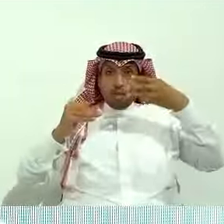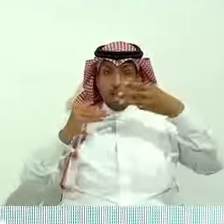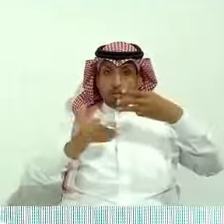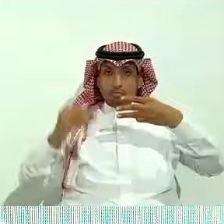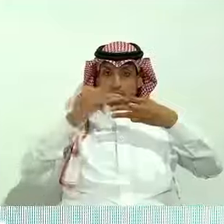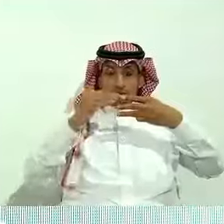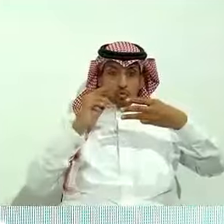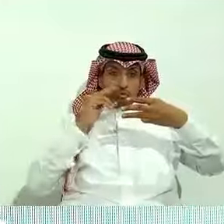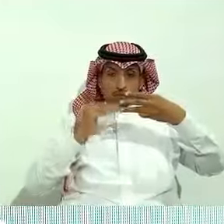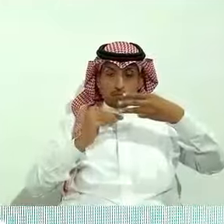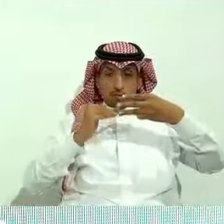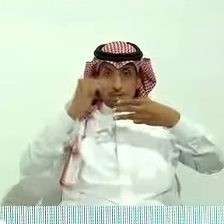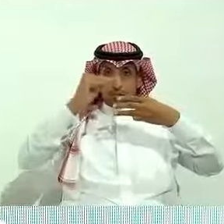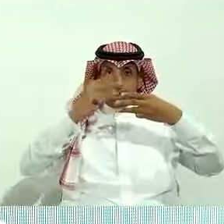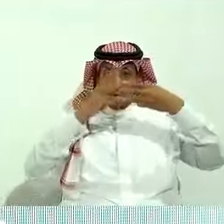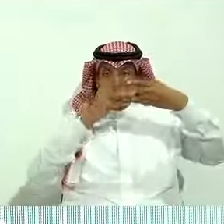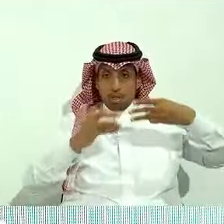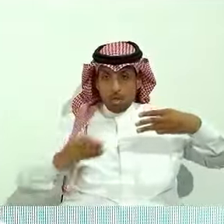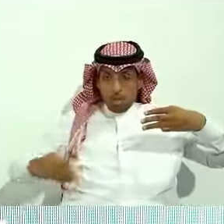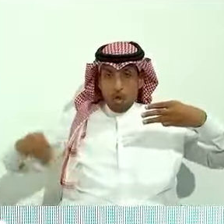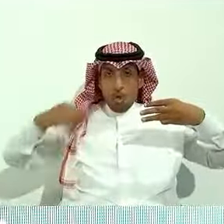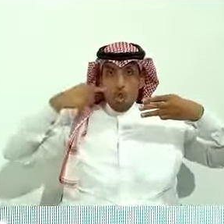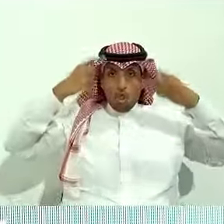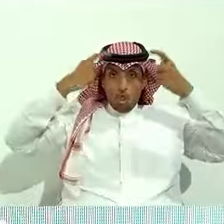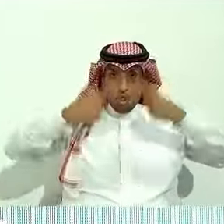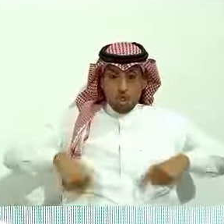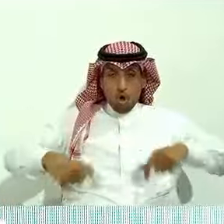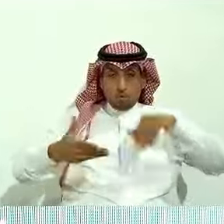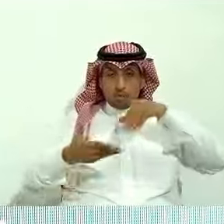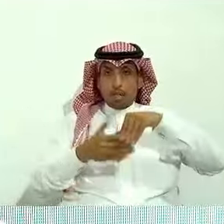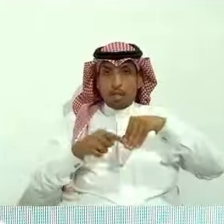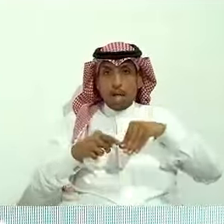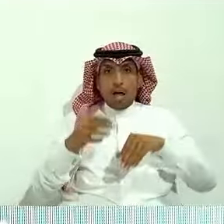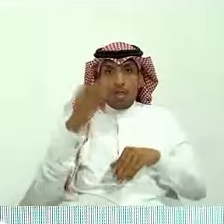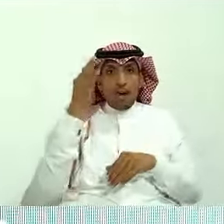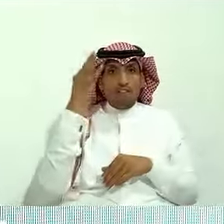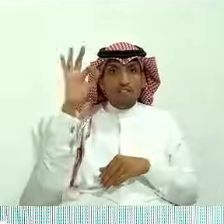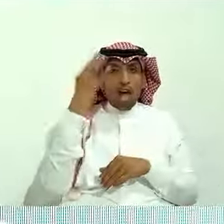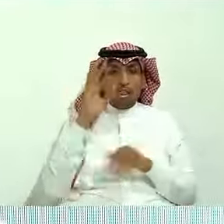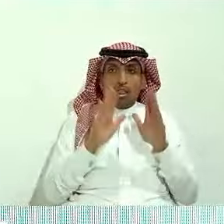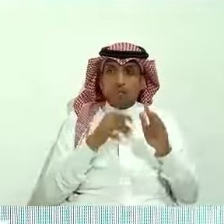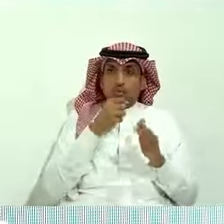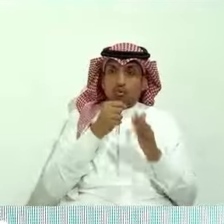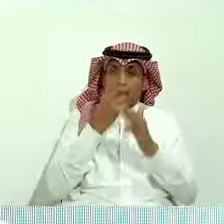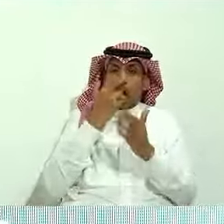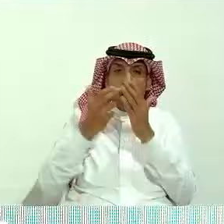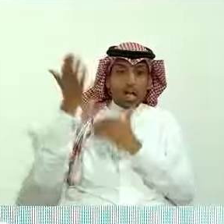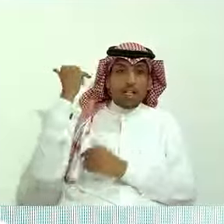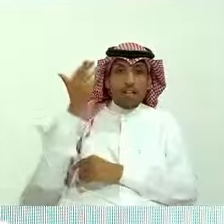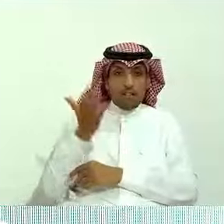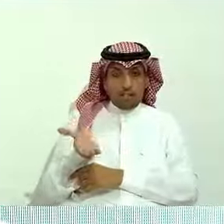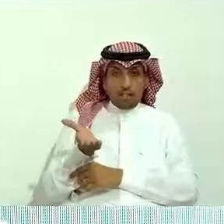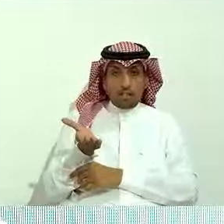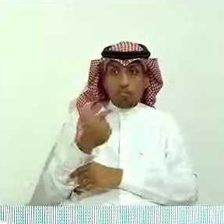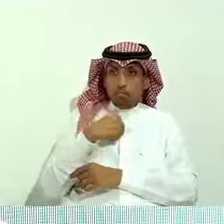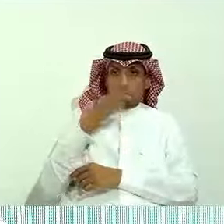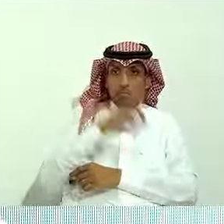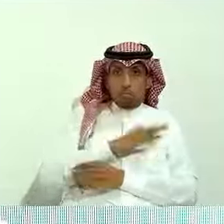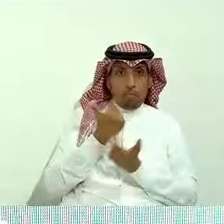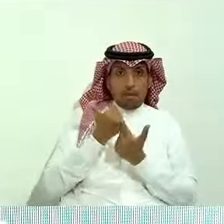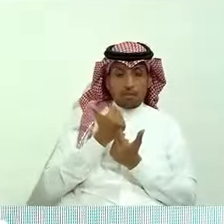ثلاثي في ذيل الثوب. كيف هالفن كله موجود عند الجدات أول وما نستفيد